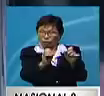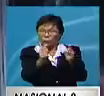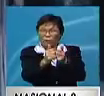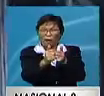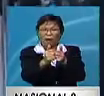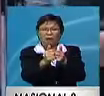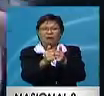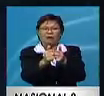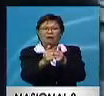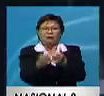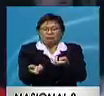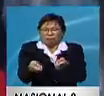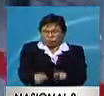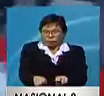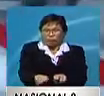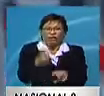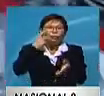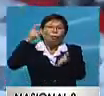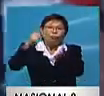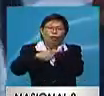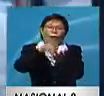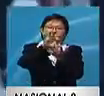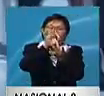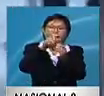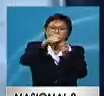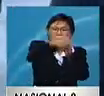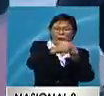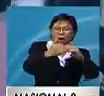dengan melengkapkan dan menandatangani notis pilihan